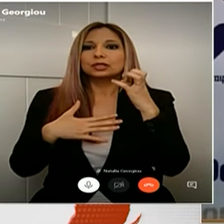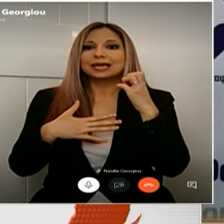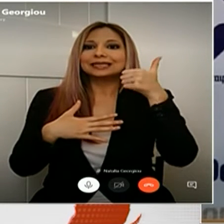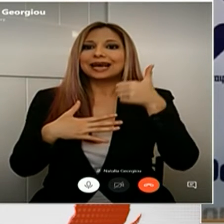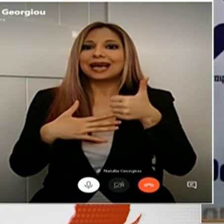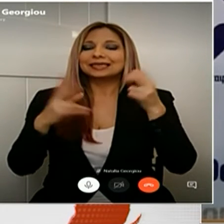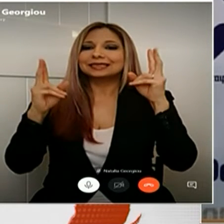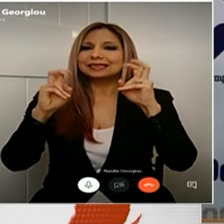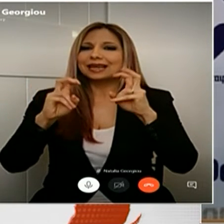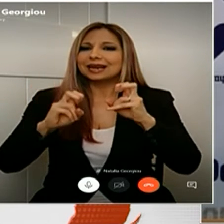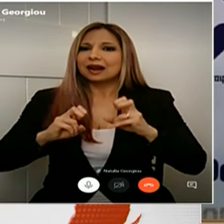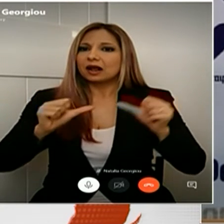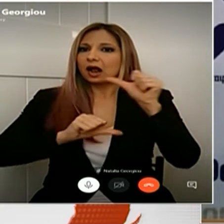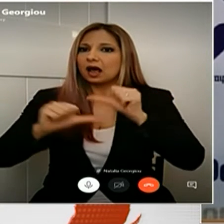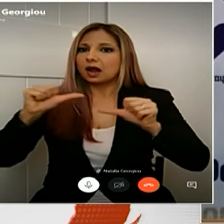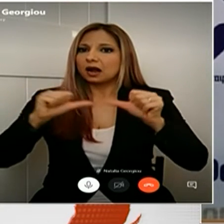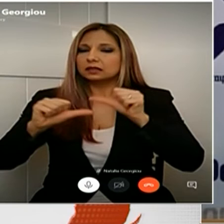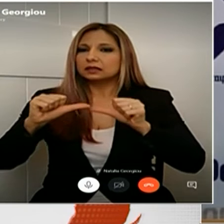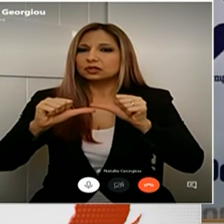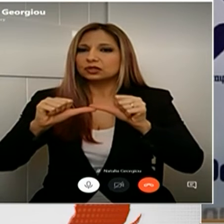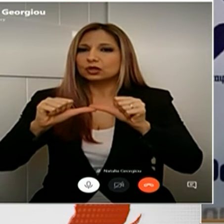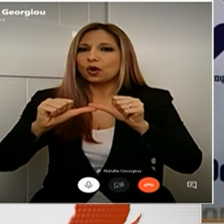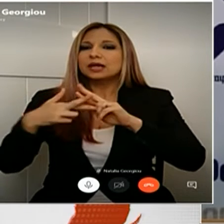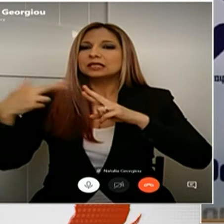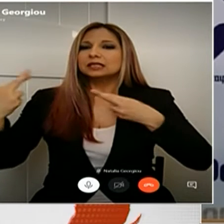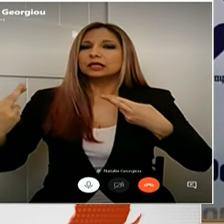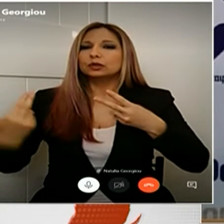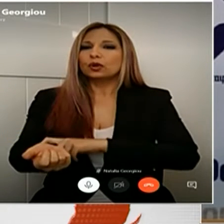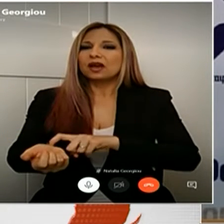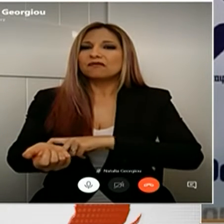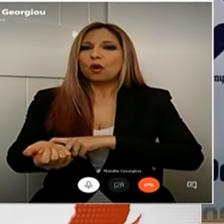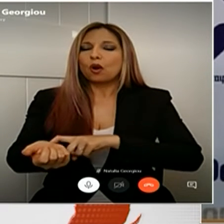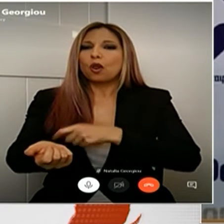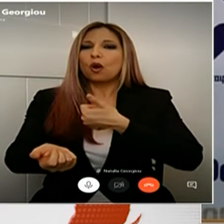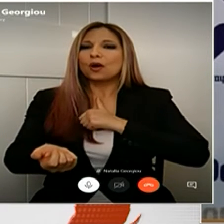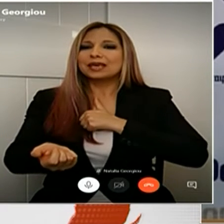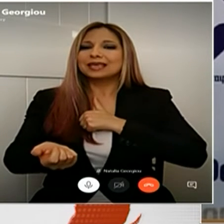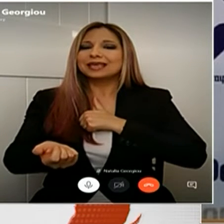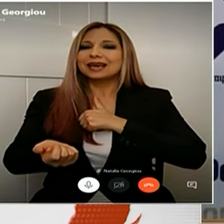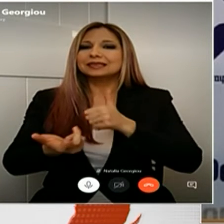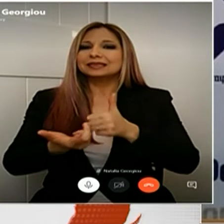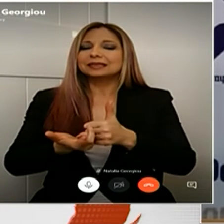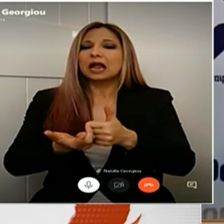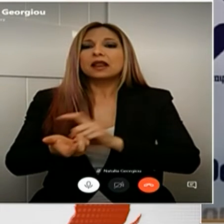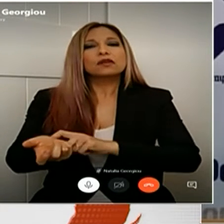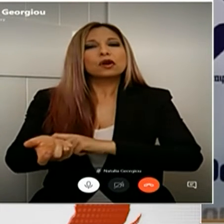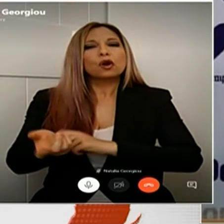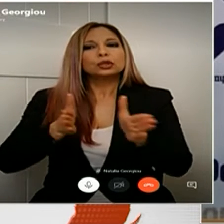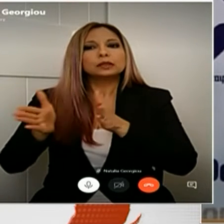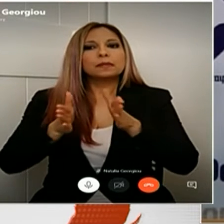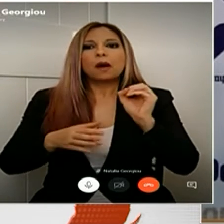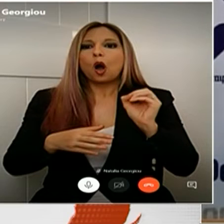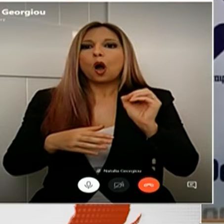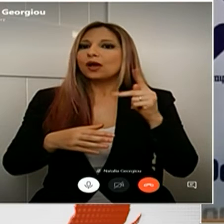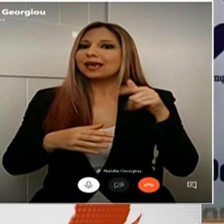αναλύσεων από το Ιστιτούο Νευρολογίας και Γενετικής και των Μικροβιολογικών Τμήμαν των Νοσηλευτηρίων του ΟΚΙΠΗ και από